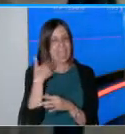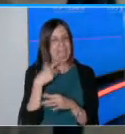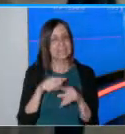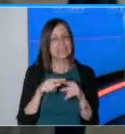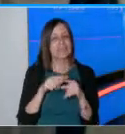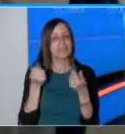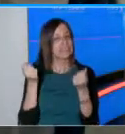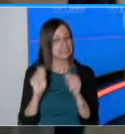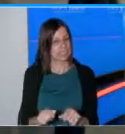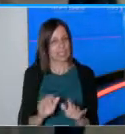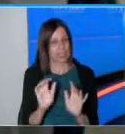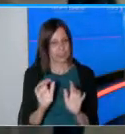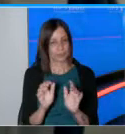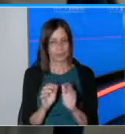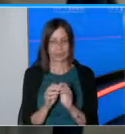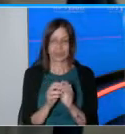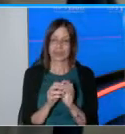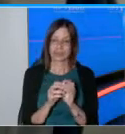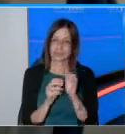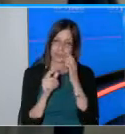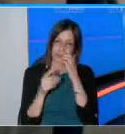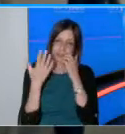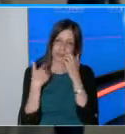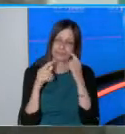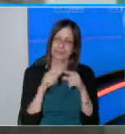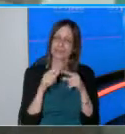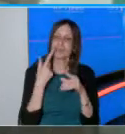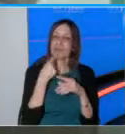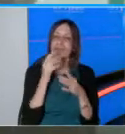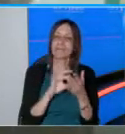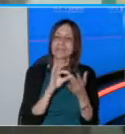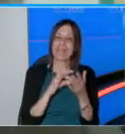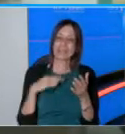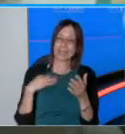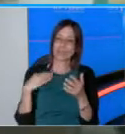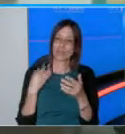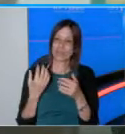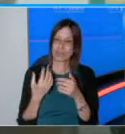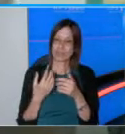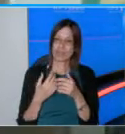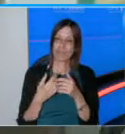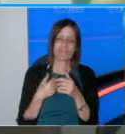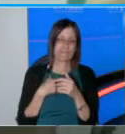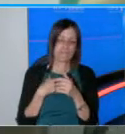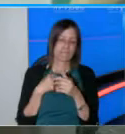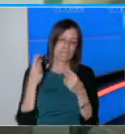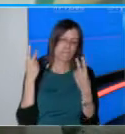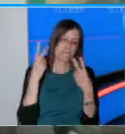סימן לסגר, בהחלט. זה היה סימן לסגר. מה אומרים על זה במשרד הבריאות? אני